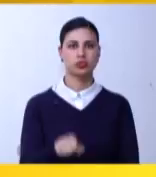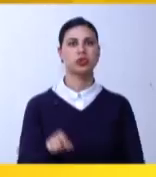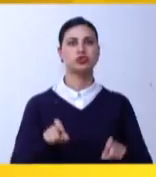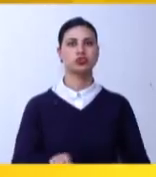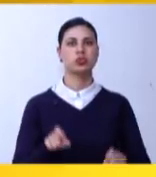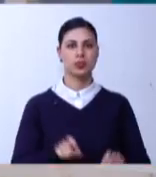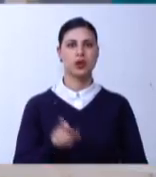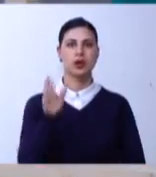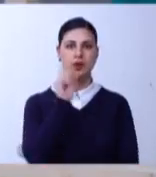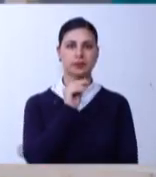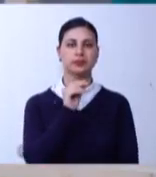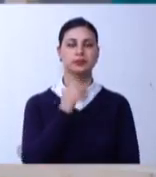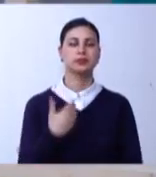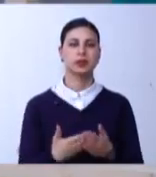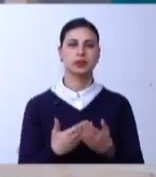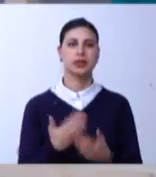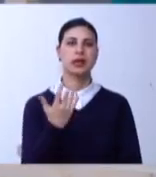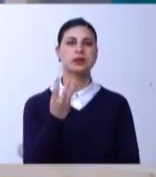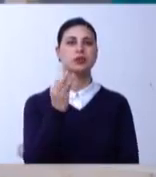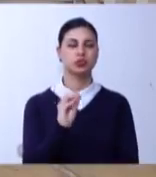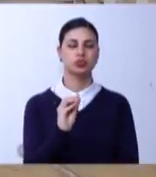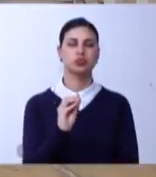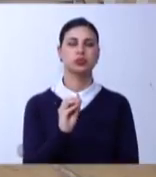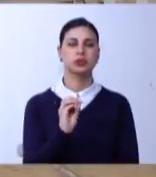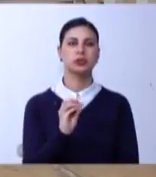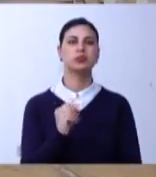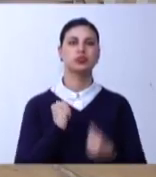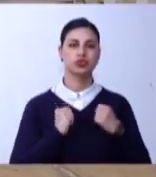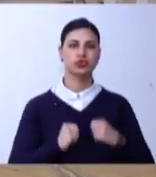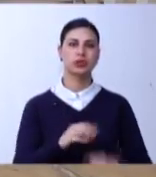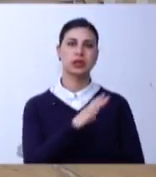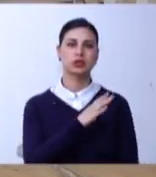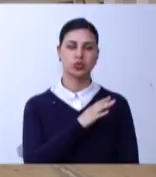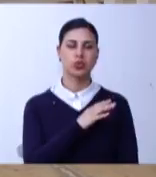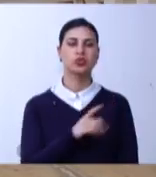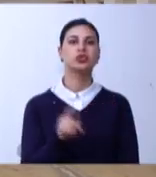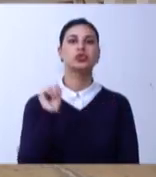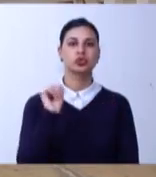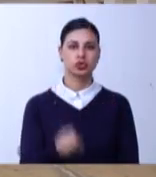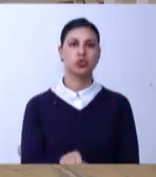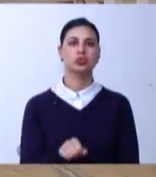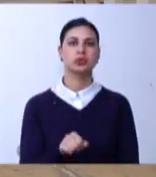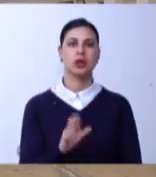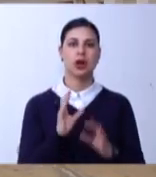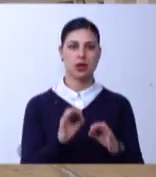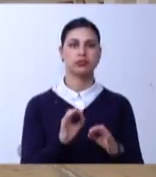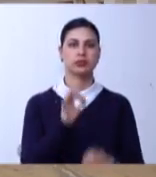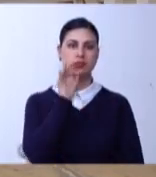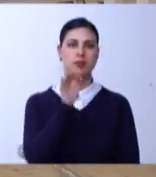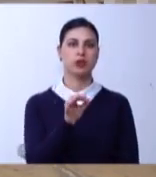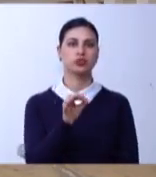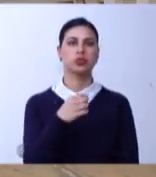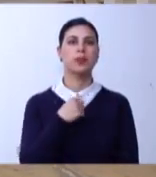ჯდომა, ანუ რამდენიმე წუთი მშვიდად იყოს, შეუძლია რეაგირება ადეკვატურად